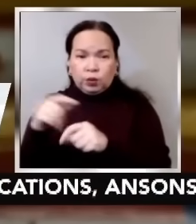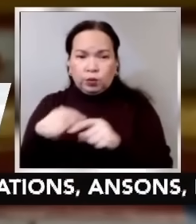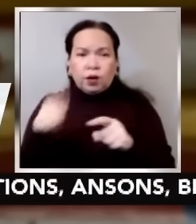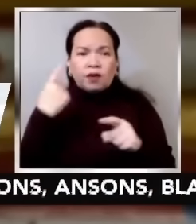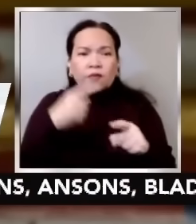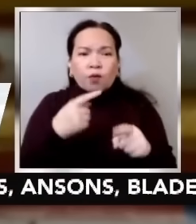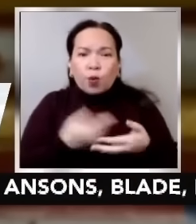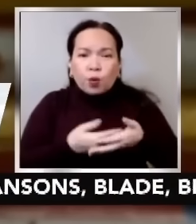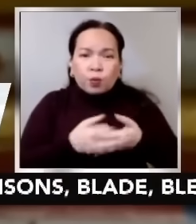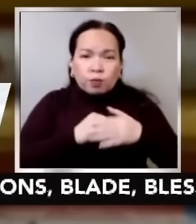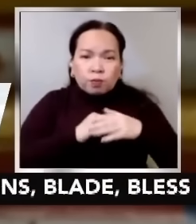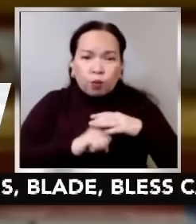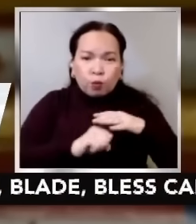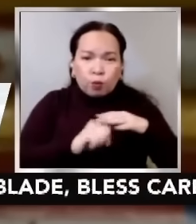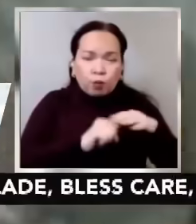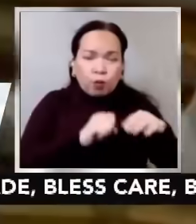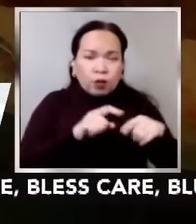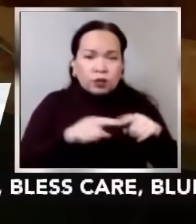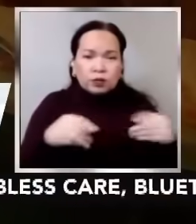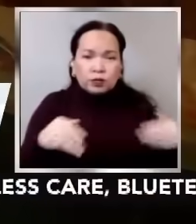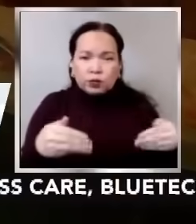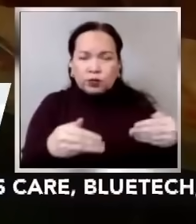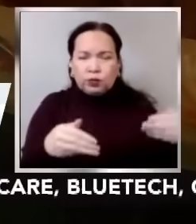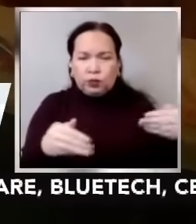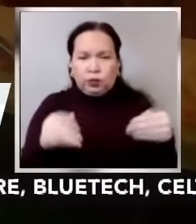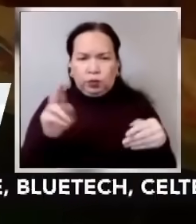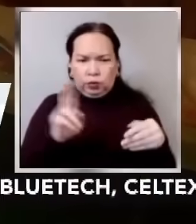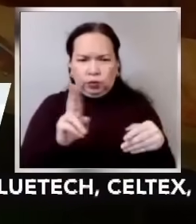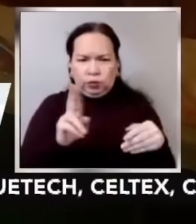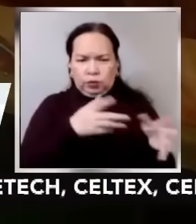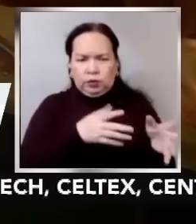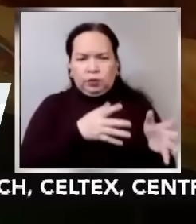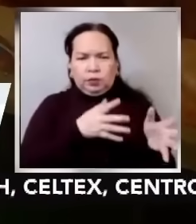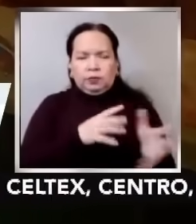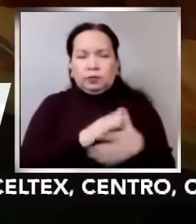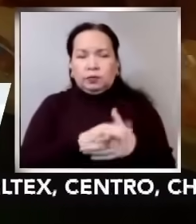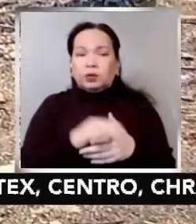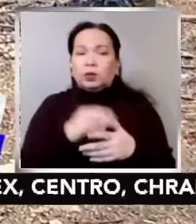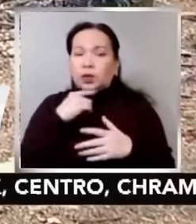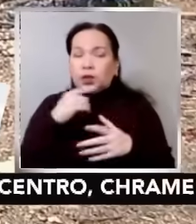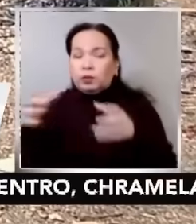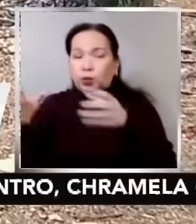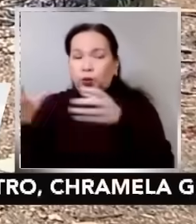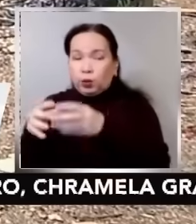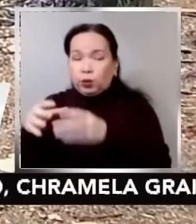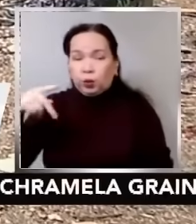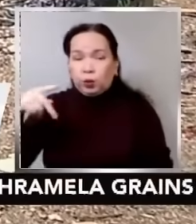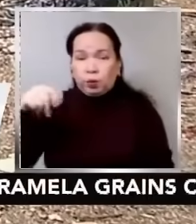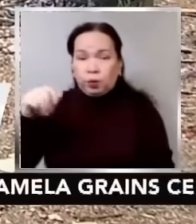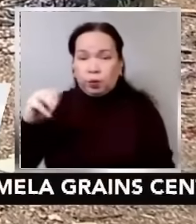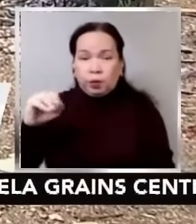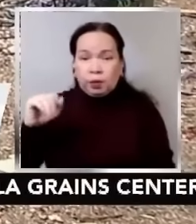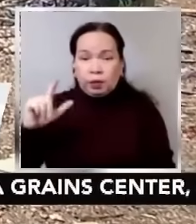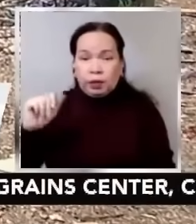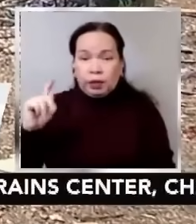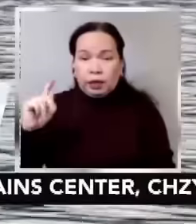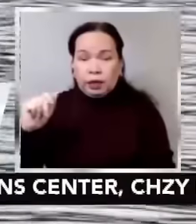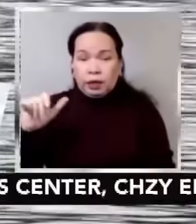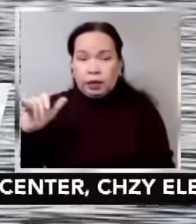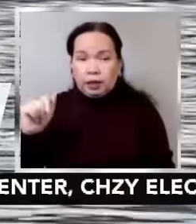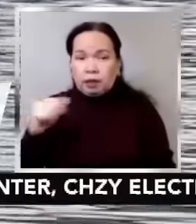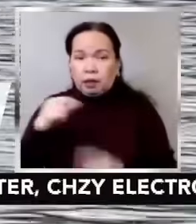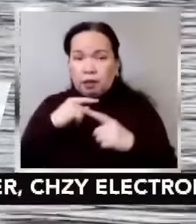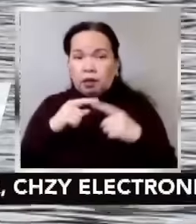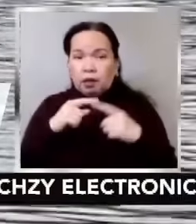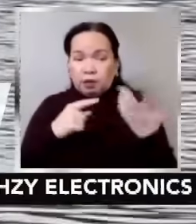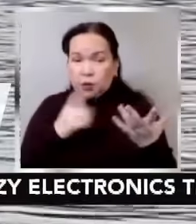dumami ang population ng mga isda. Tingin ng grupong pamalakaya, fishing ban ang nais ipatupad ng Pangulo. Bagay na posibleng makaapekto lang